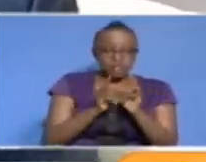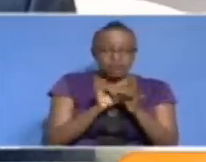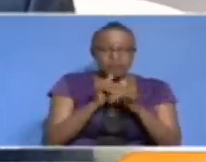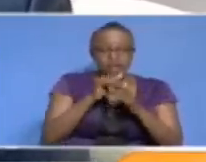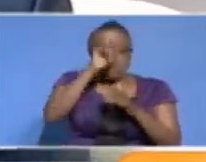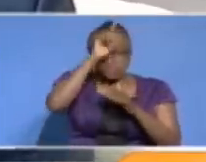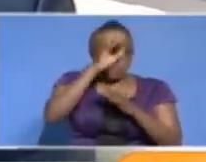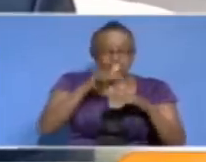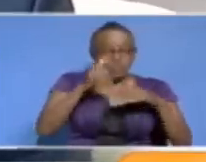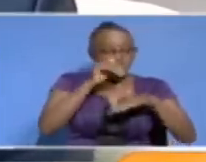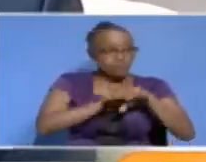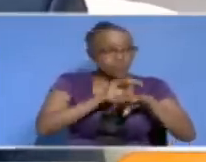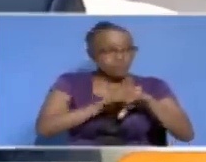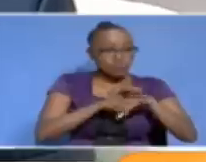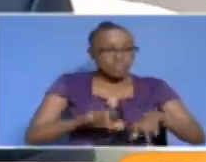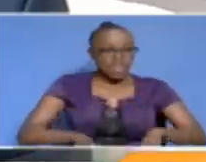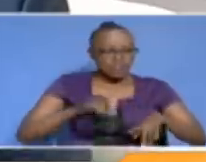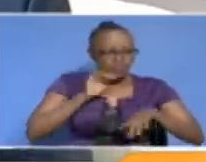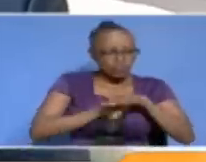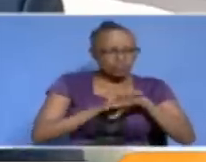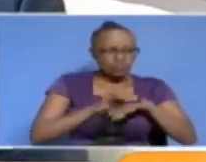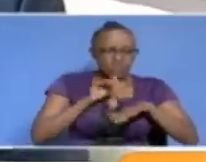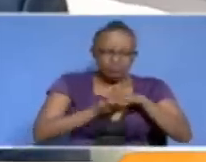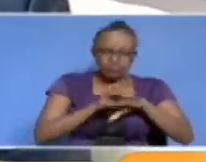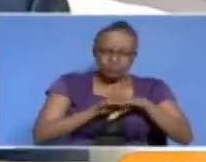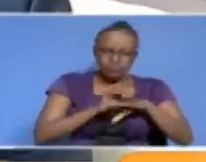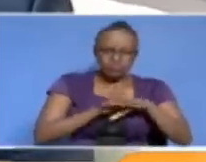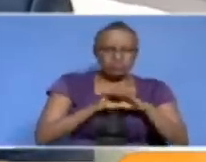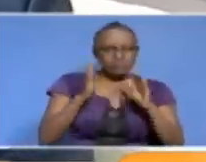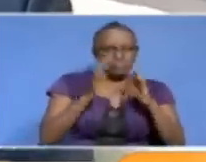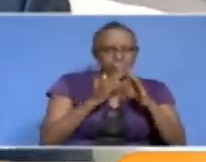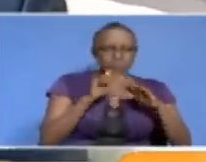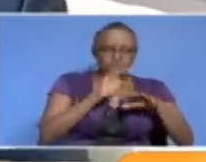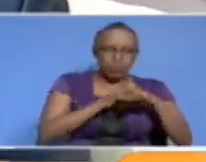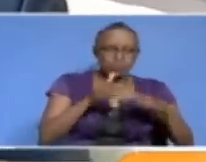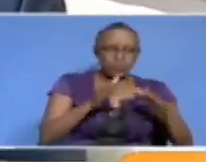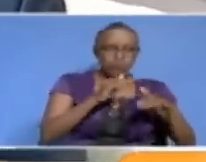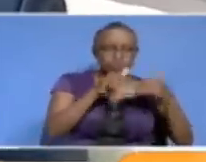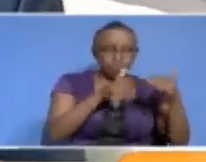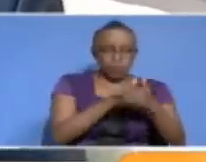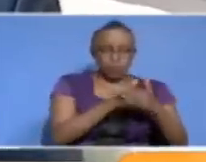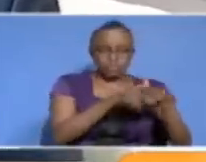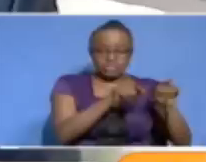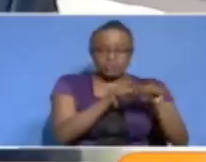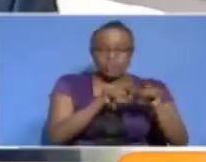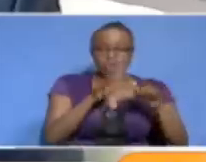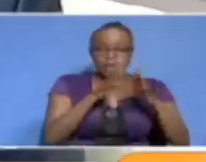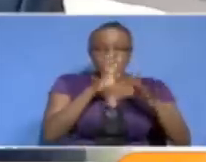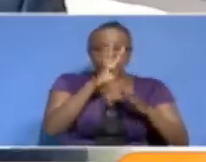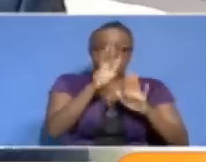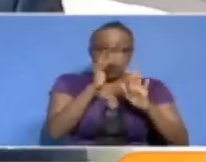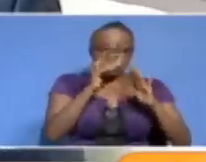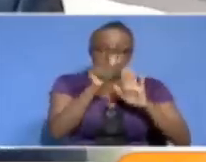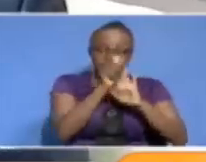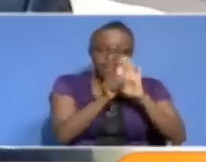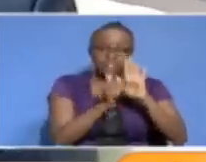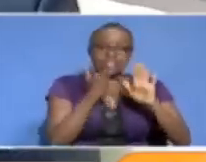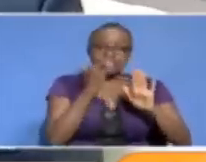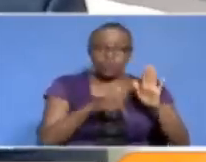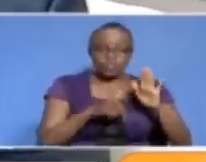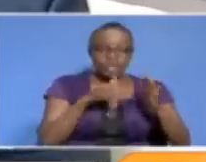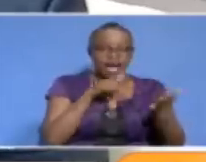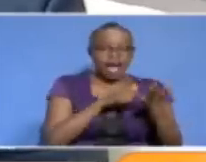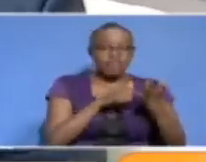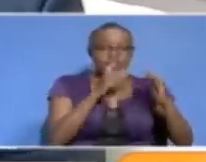vijiji tuwape maisha mzuri, tuwape choo mzuri, drainage mzuri, barabara mzuri. That is why in the big four agenda, Rais anasema